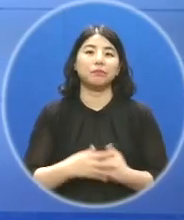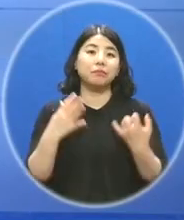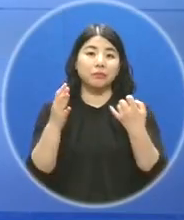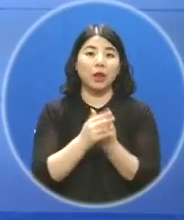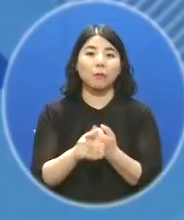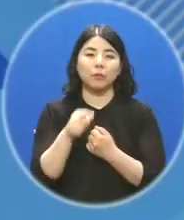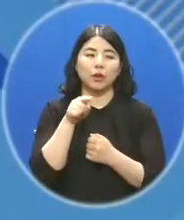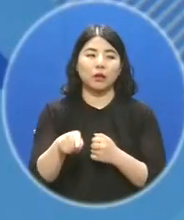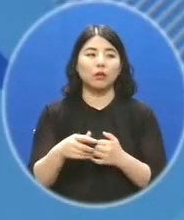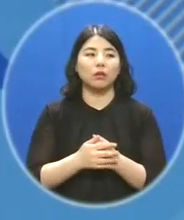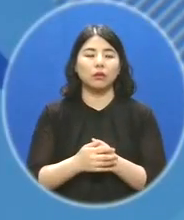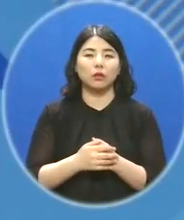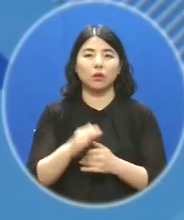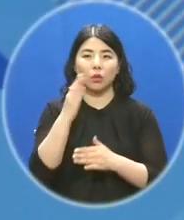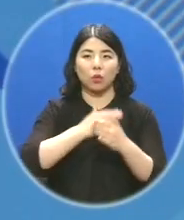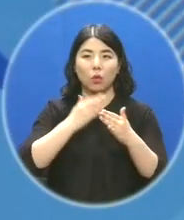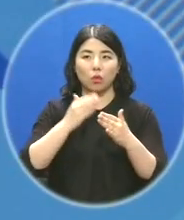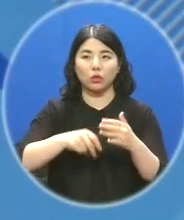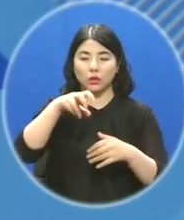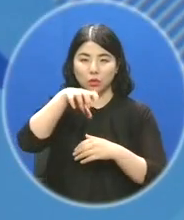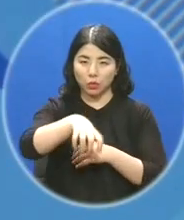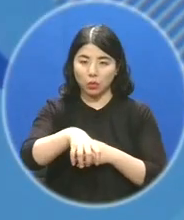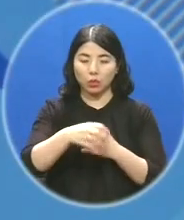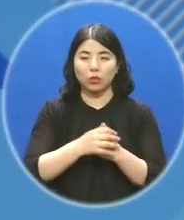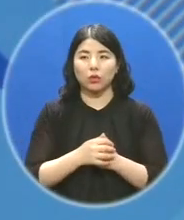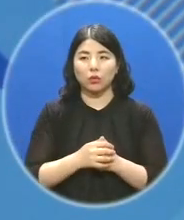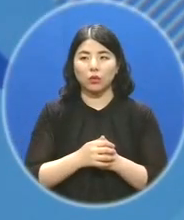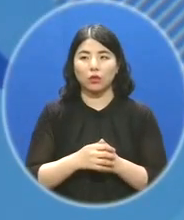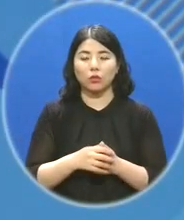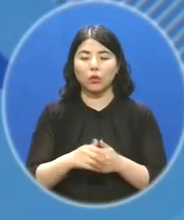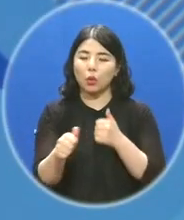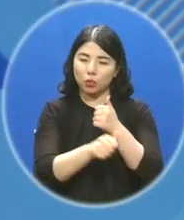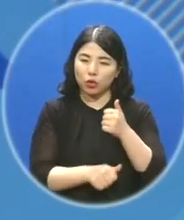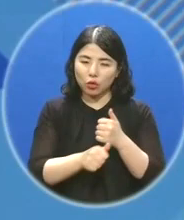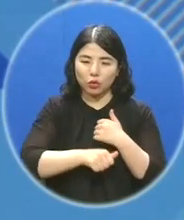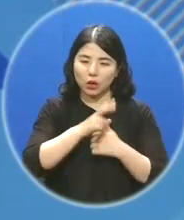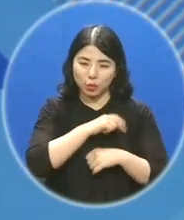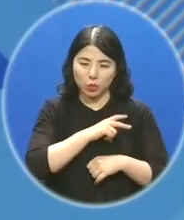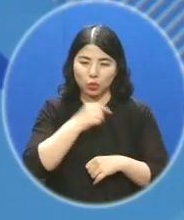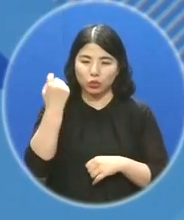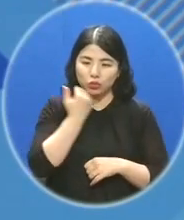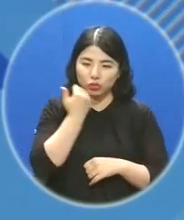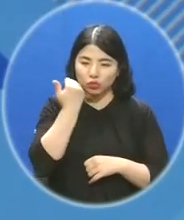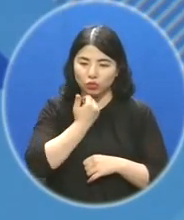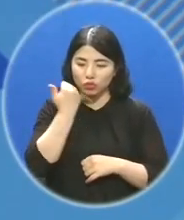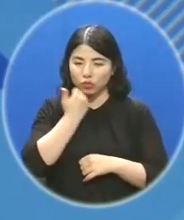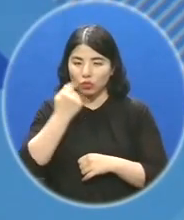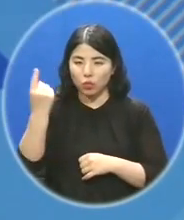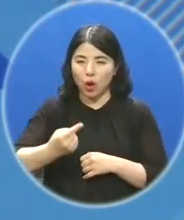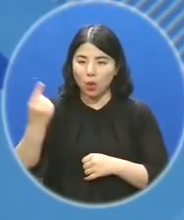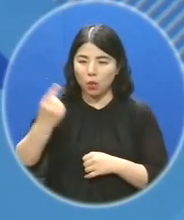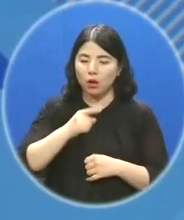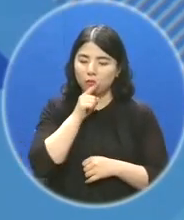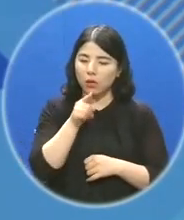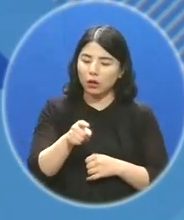그러니까 이렇게 그런 공식적인 자리에서 어떤 분과위원회 어떤 위원장이 오셨고 이렇게 하는 게 사실은 조금 더 이제 우리가 알리는